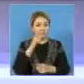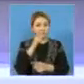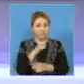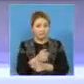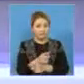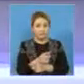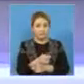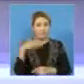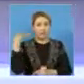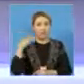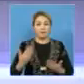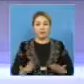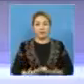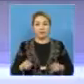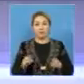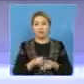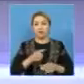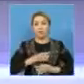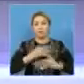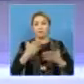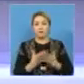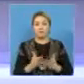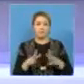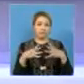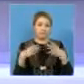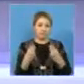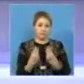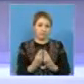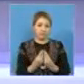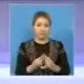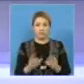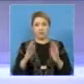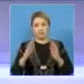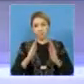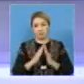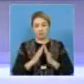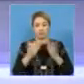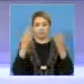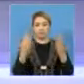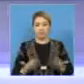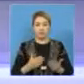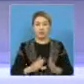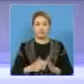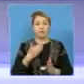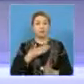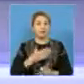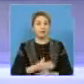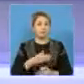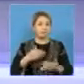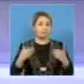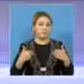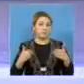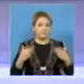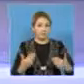запрещены. Актюбинские жители также празднуют его со своими семьями, не выходя из дома. Сегодня они выразили свои